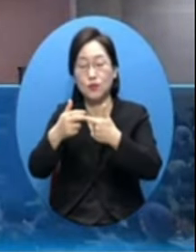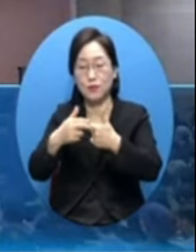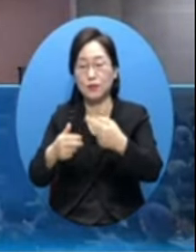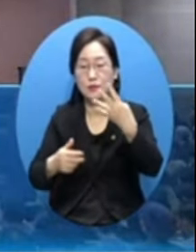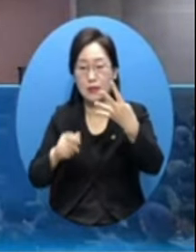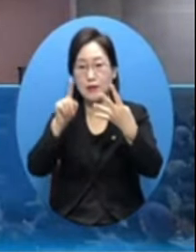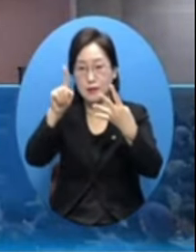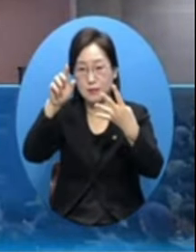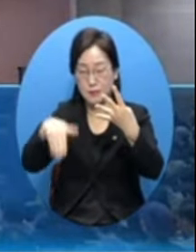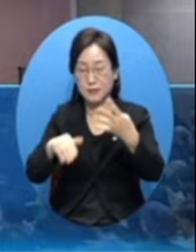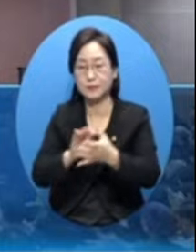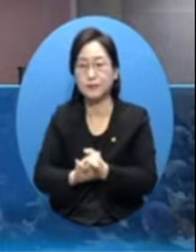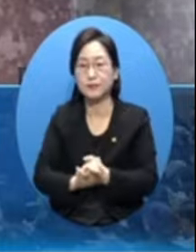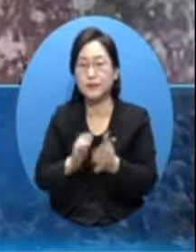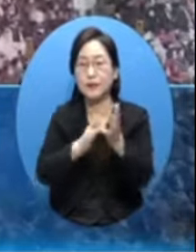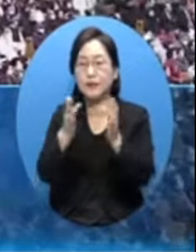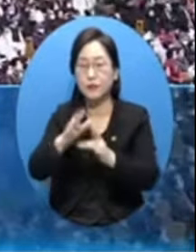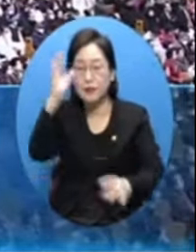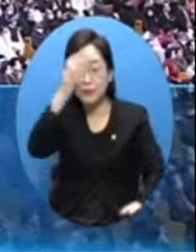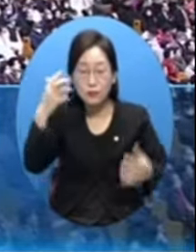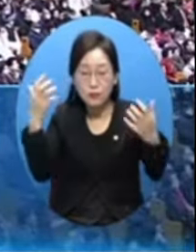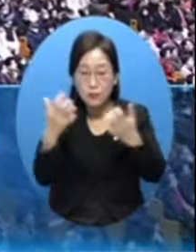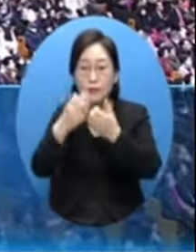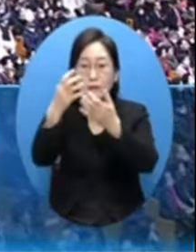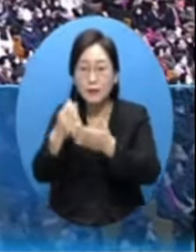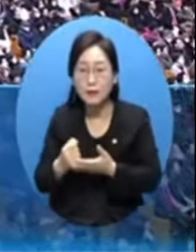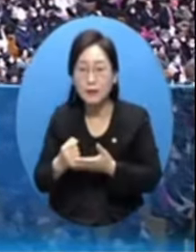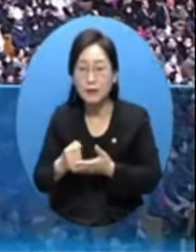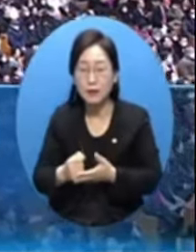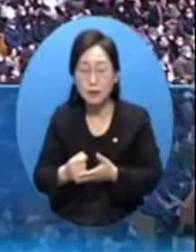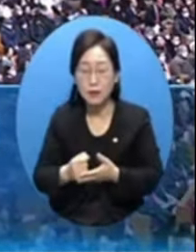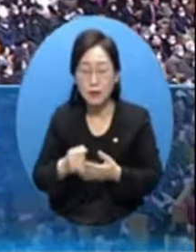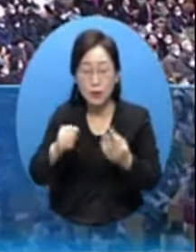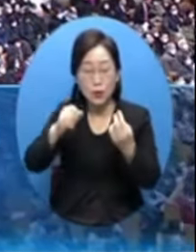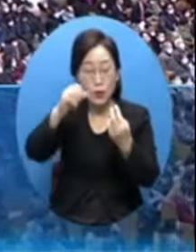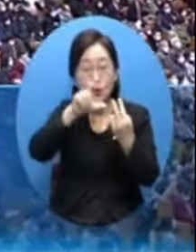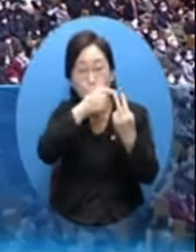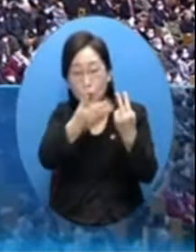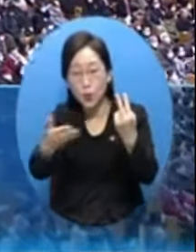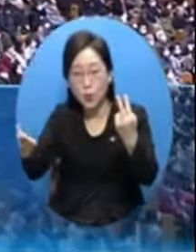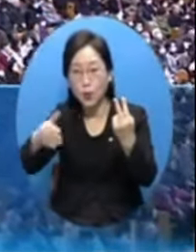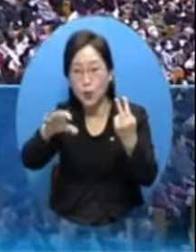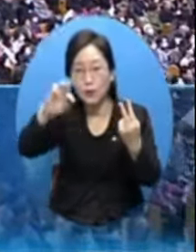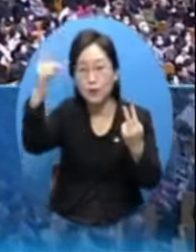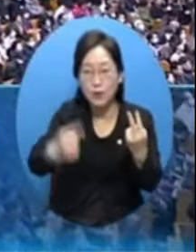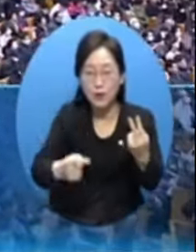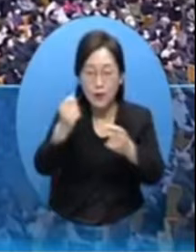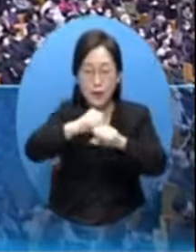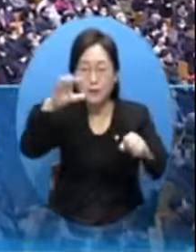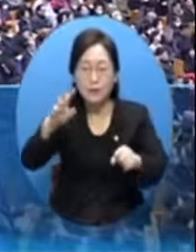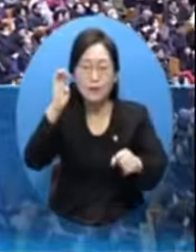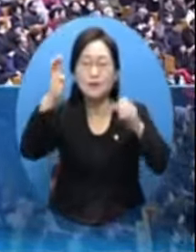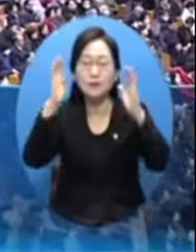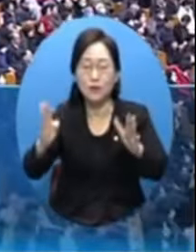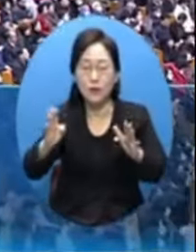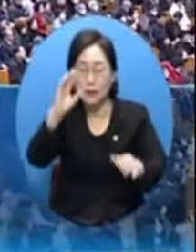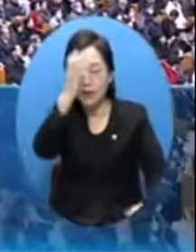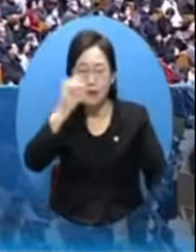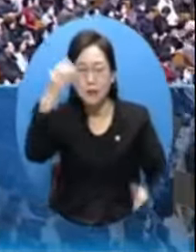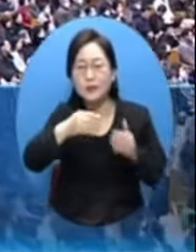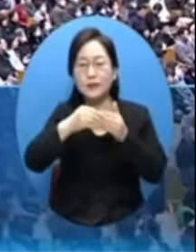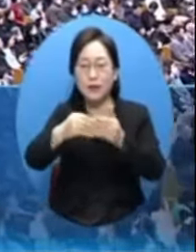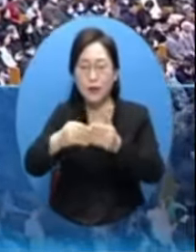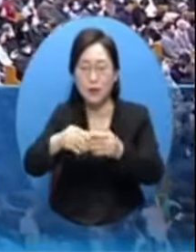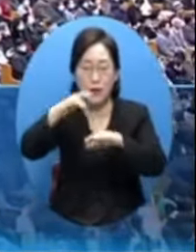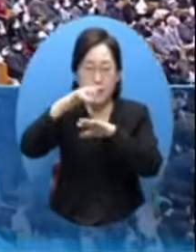설명합니다 예수께서 성령의 충만함을 입어 요단강에서 돌아오사 광야에서 40일 동안 성령에게 이끌리며